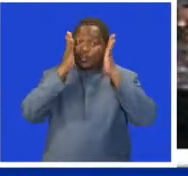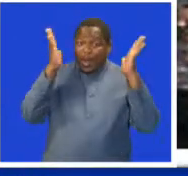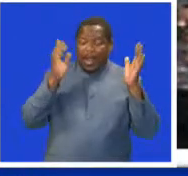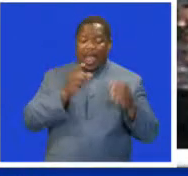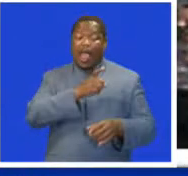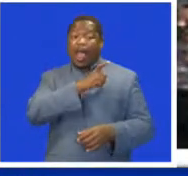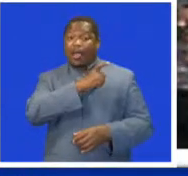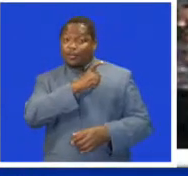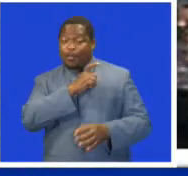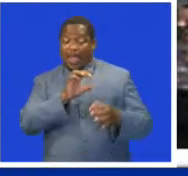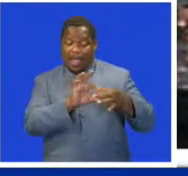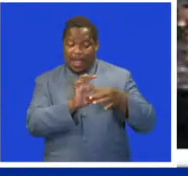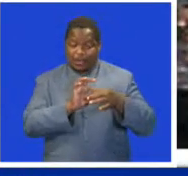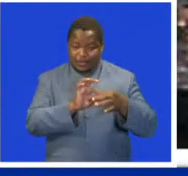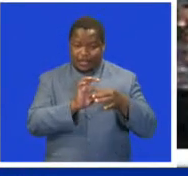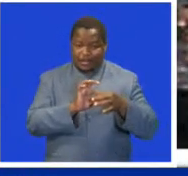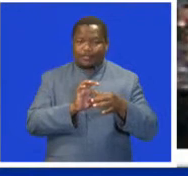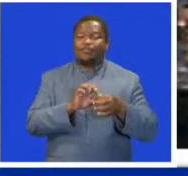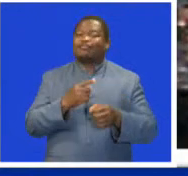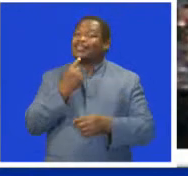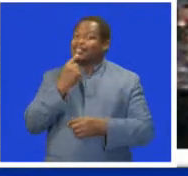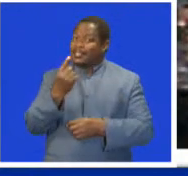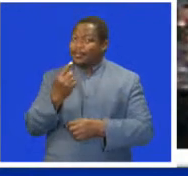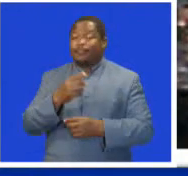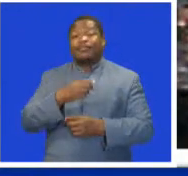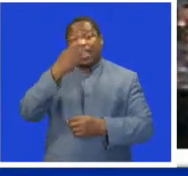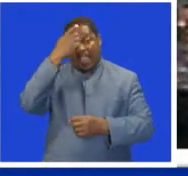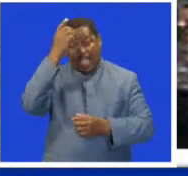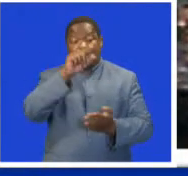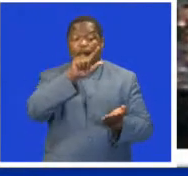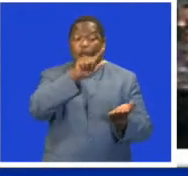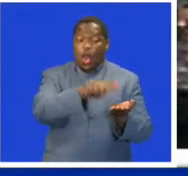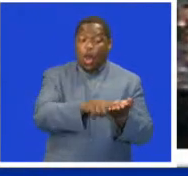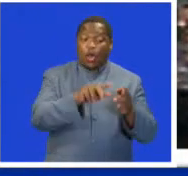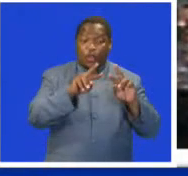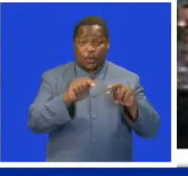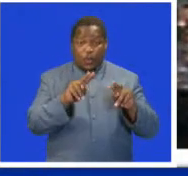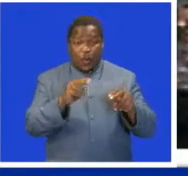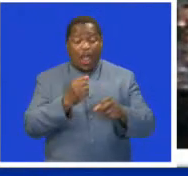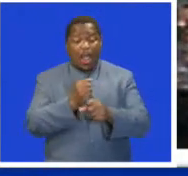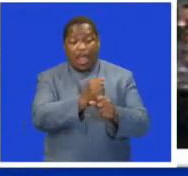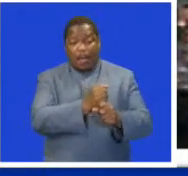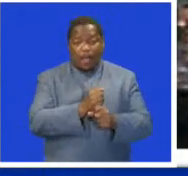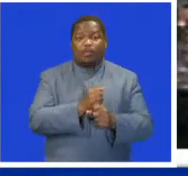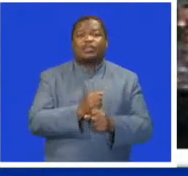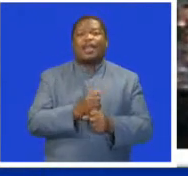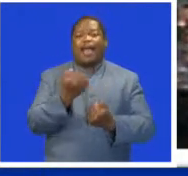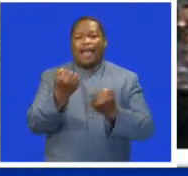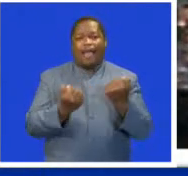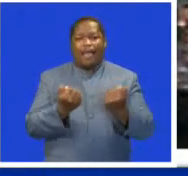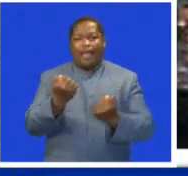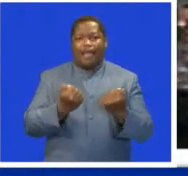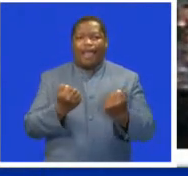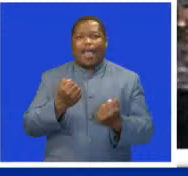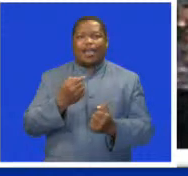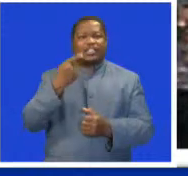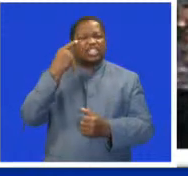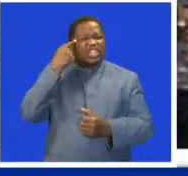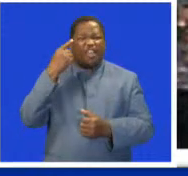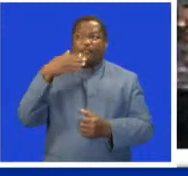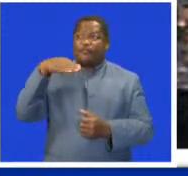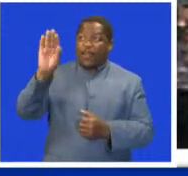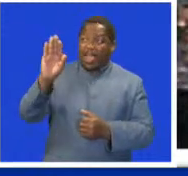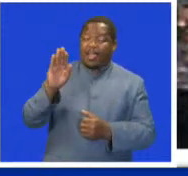lomusha wahulumende lothi timoto letingaphandle letiketa sebenda letivume kakhulu ngekuthi ngemaDubai tawubhaliswa ukuthi tingene lapha even